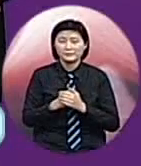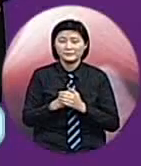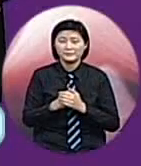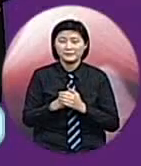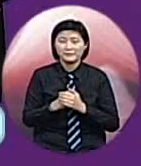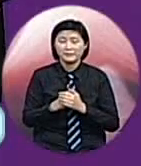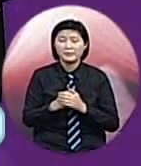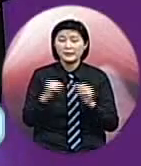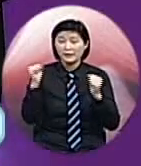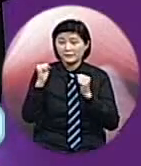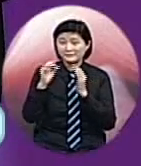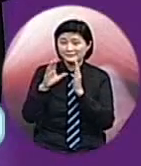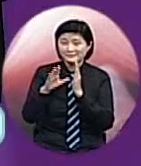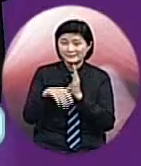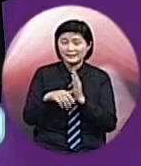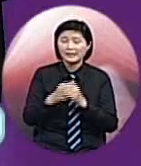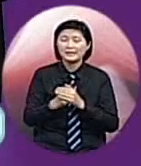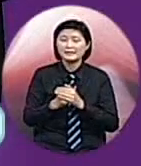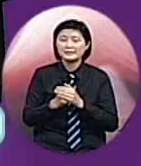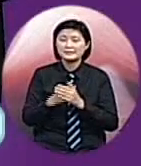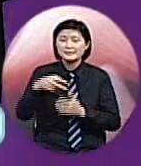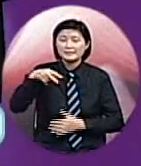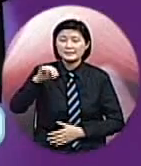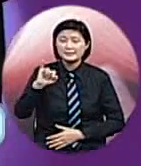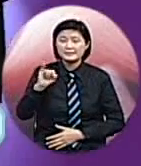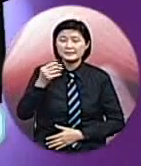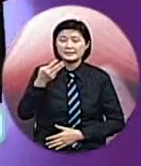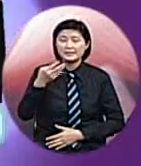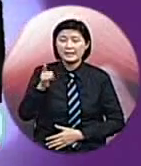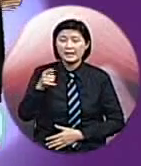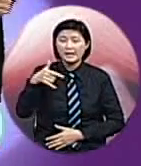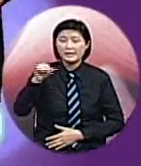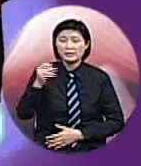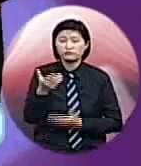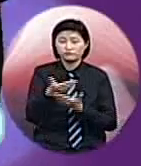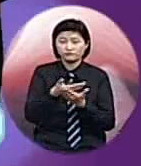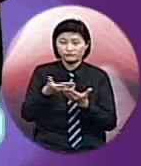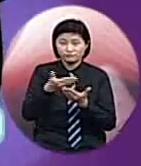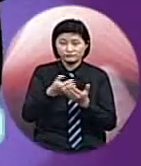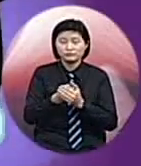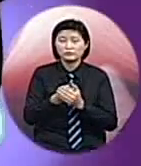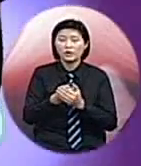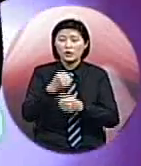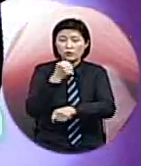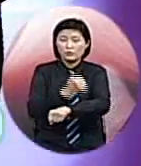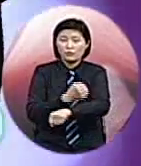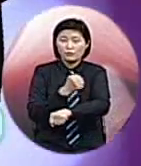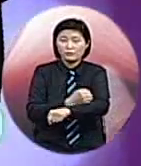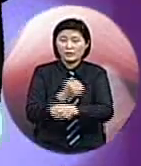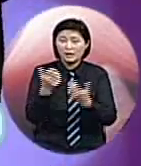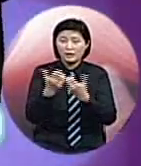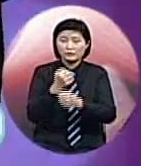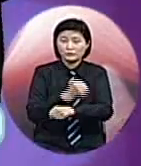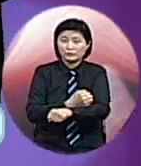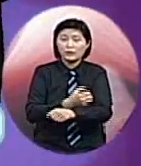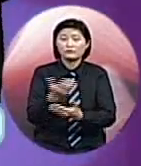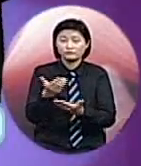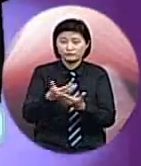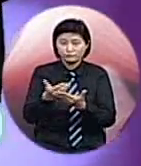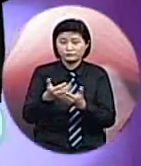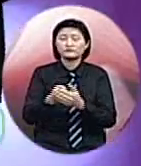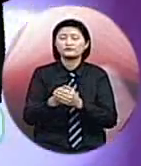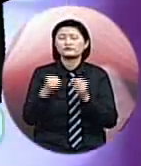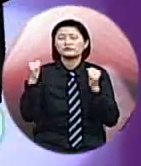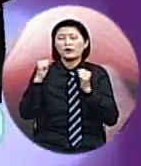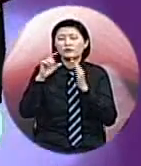겨울에는요. 예. 뭐 시래기국 같은 거요. 시래기국. 예, 좋죠. 예, 동태국. 동태국. 예, 거기 여름이 또